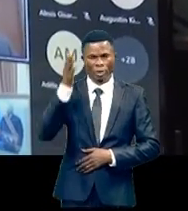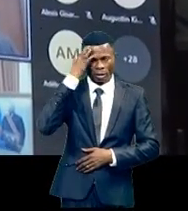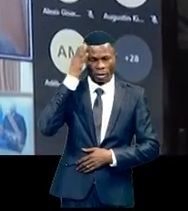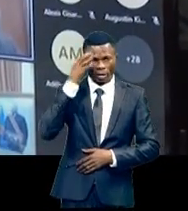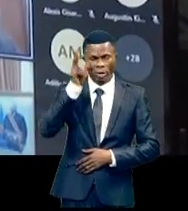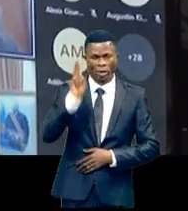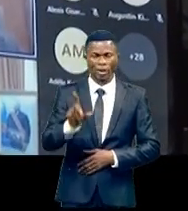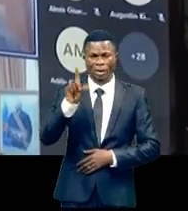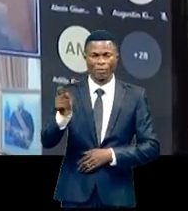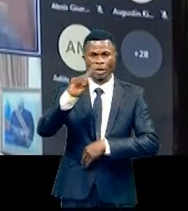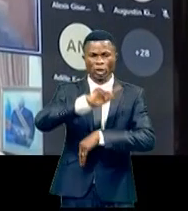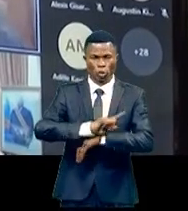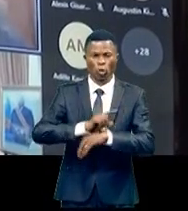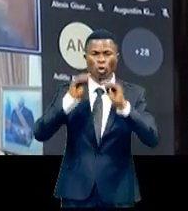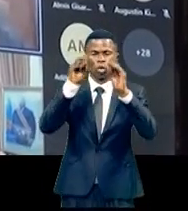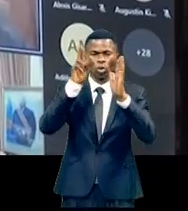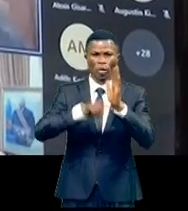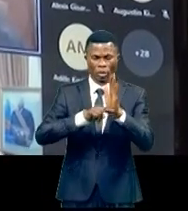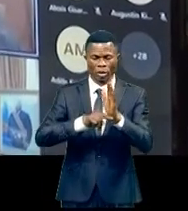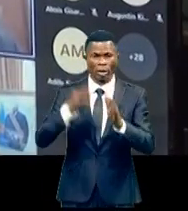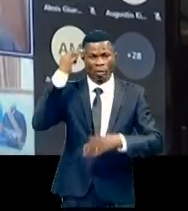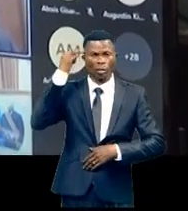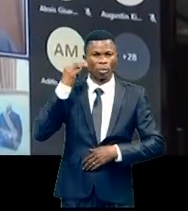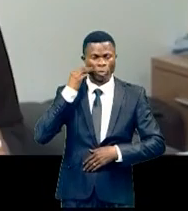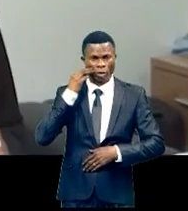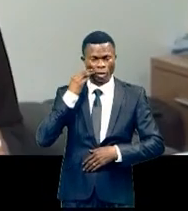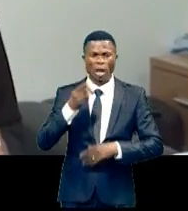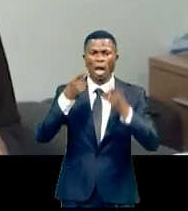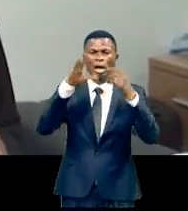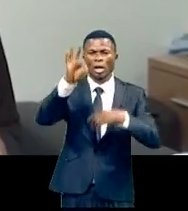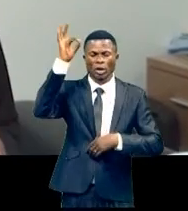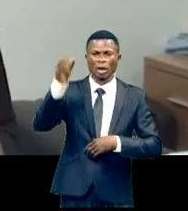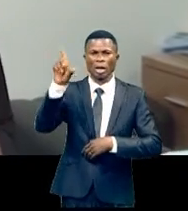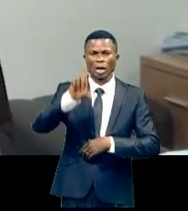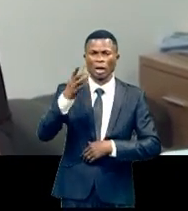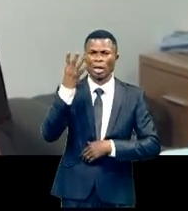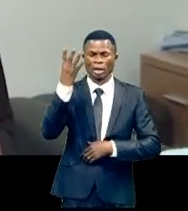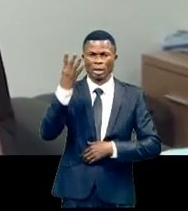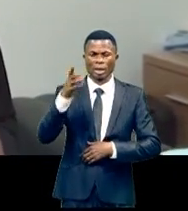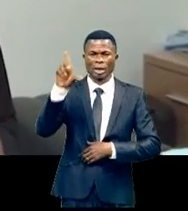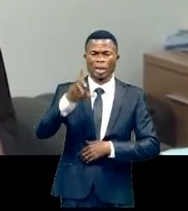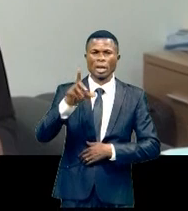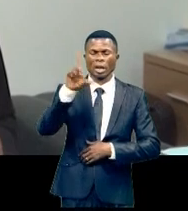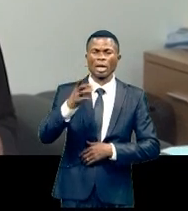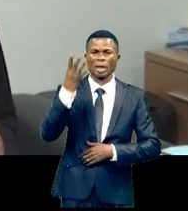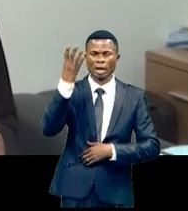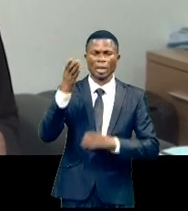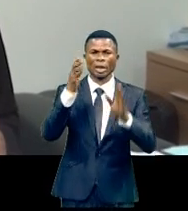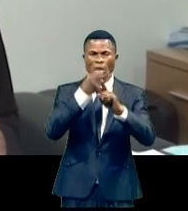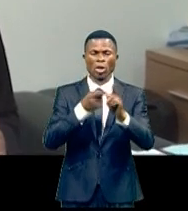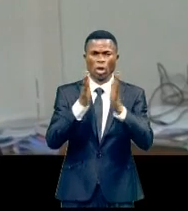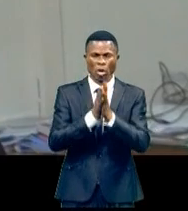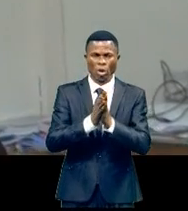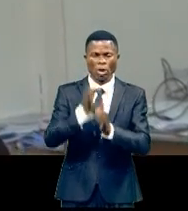220 jours d'enseignement, ces derniers fixent la rentrée scolaire du lundi 4 octobre 2021 et